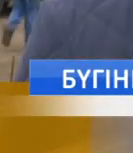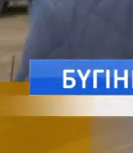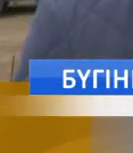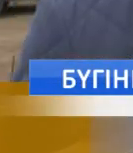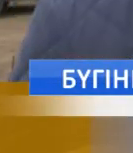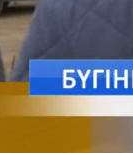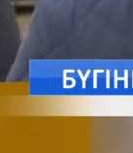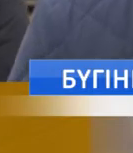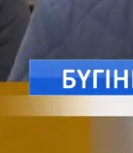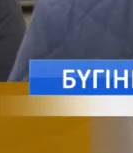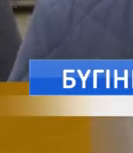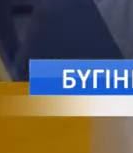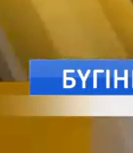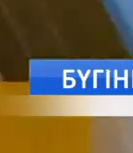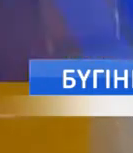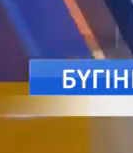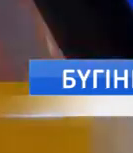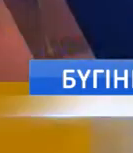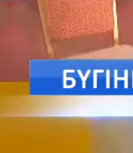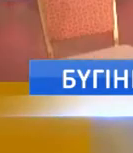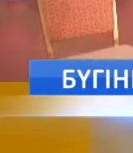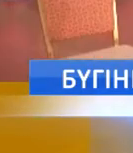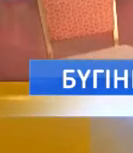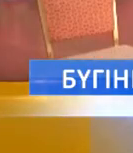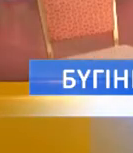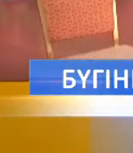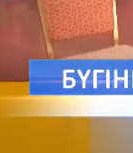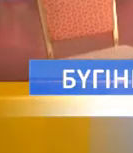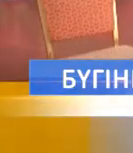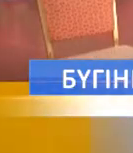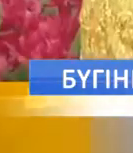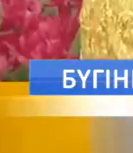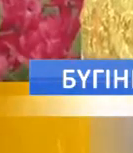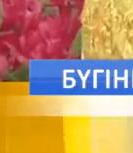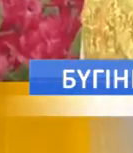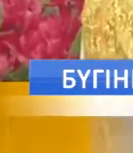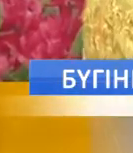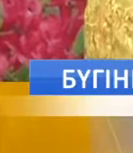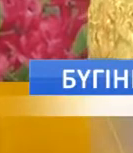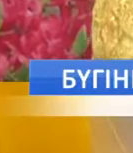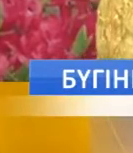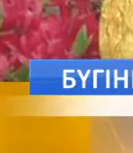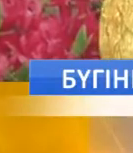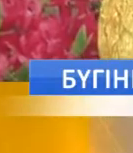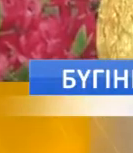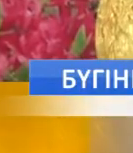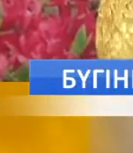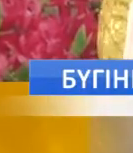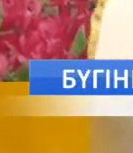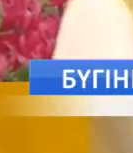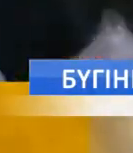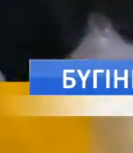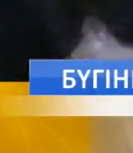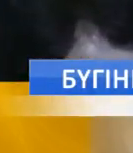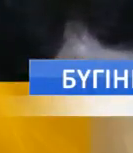уақытысы тағы да қысқарды. Ақын журналист Нүсіпбай Әбдірахым Асқаралы 60 жаста. Ел азаматының